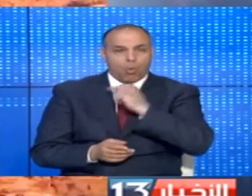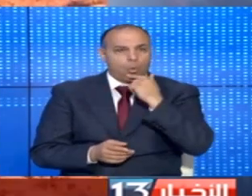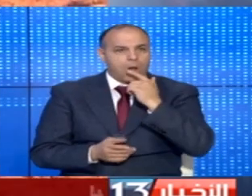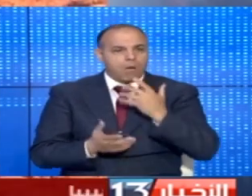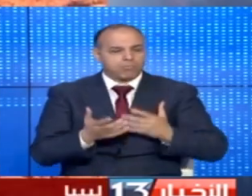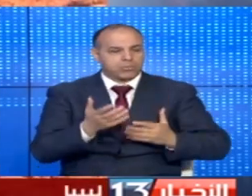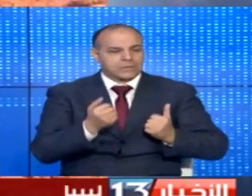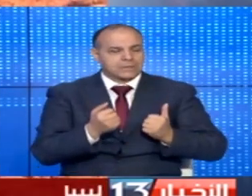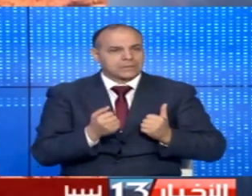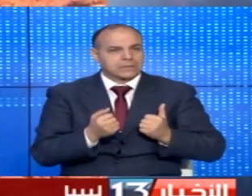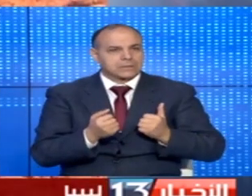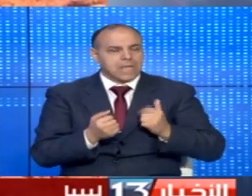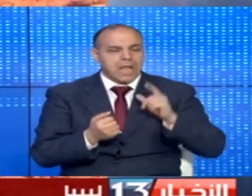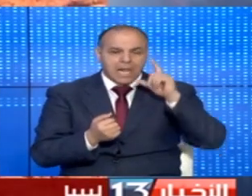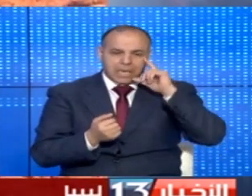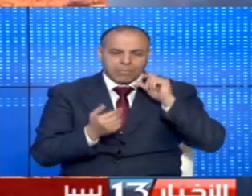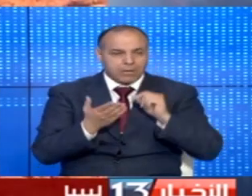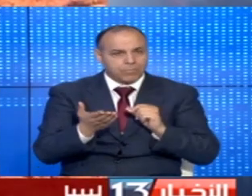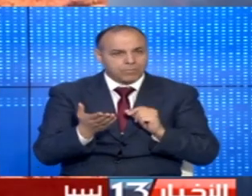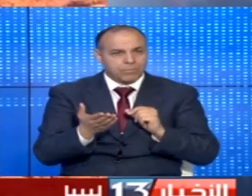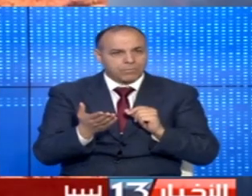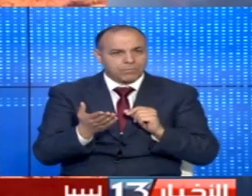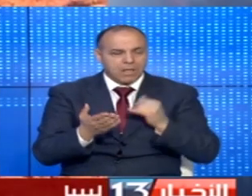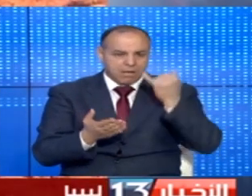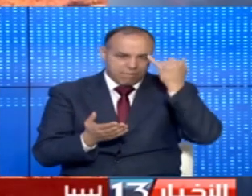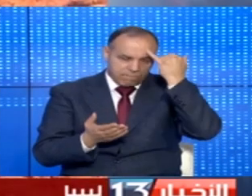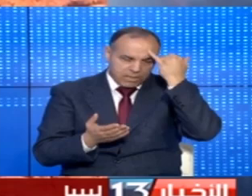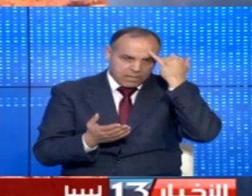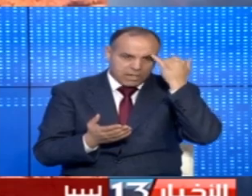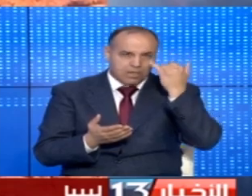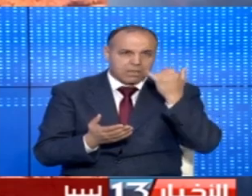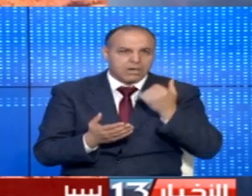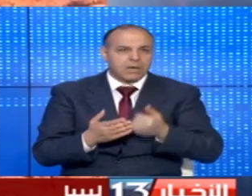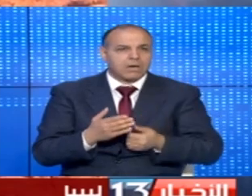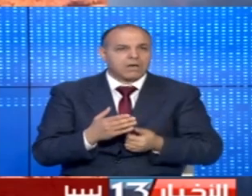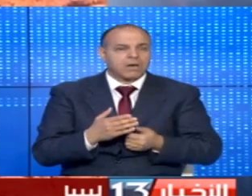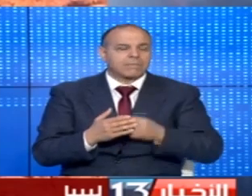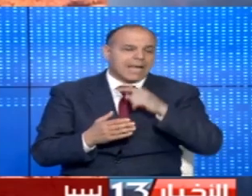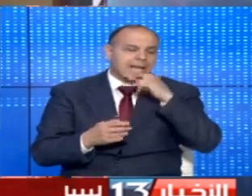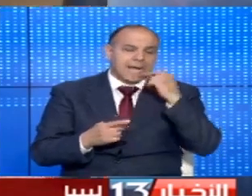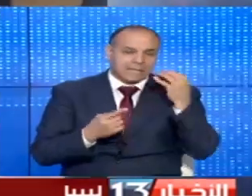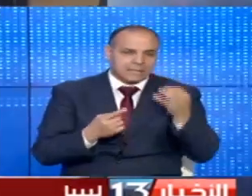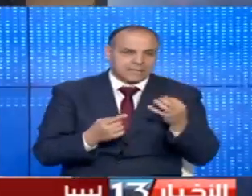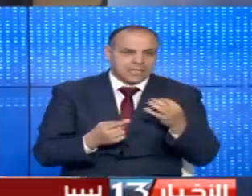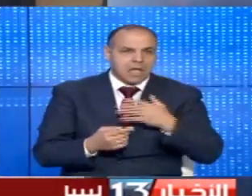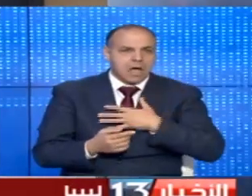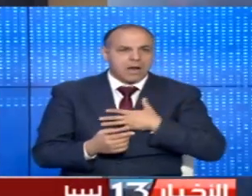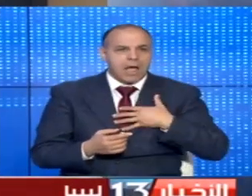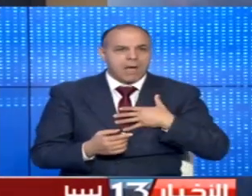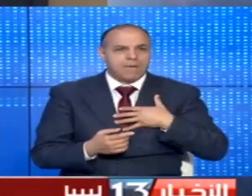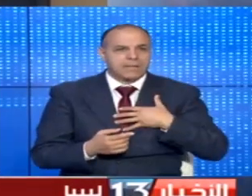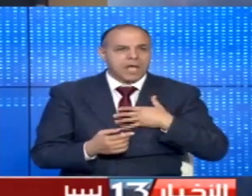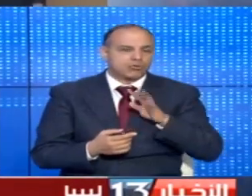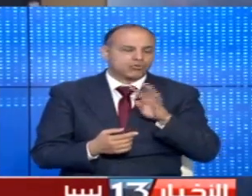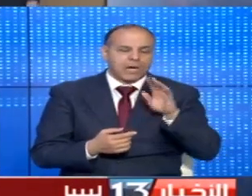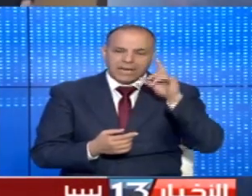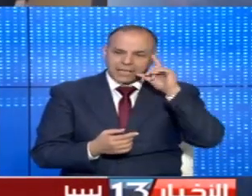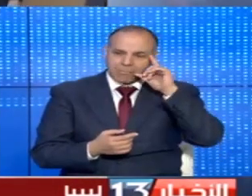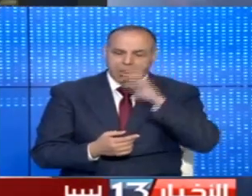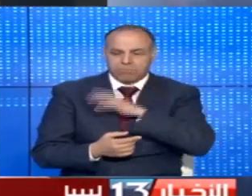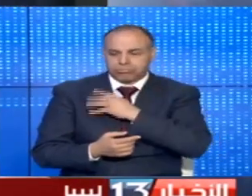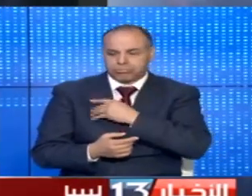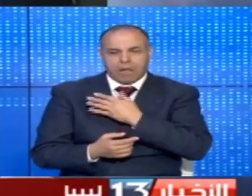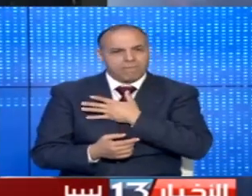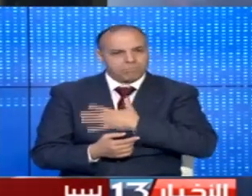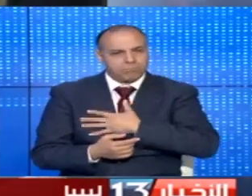العربيه الليبيه بمبادره فخامه الرئيس فلاديمير بوتين رحبت قوه تسقى ليبيا بقياده المشير خليفه